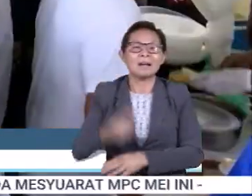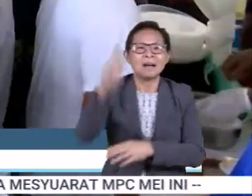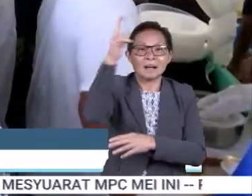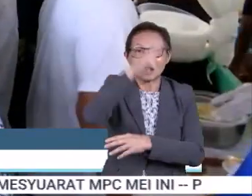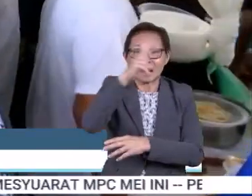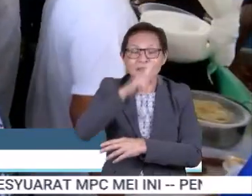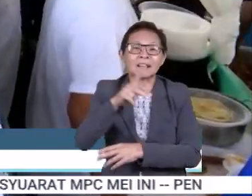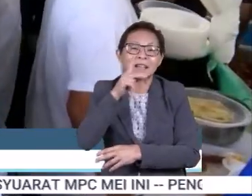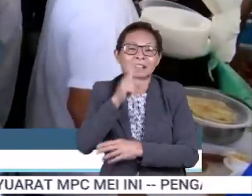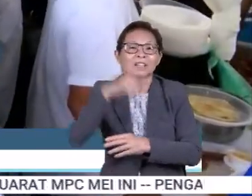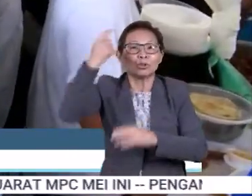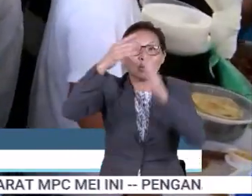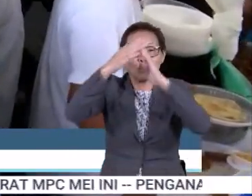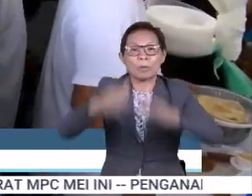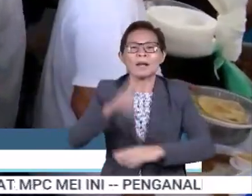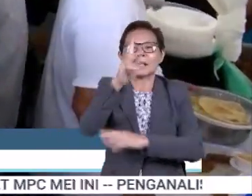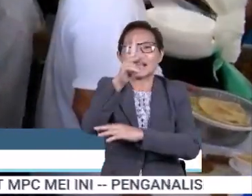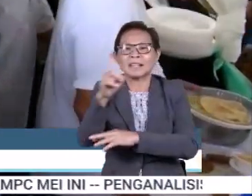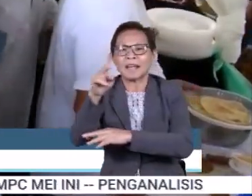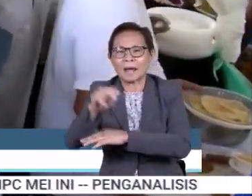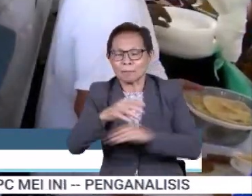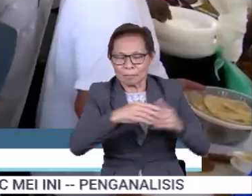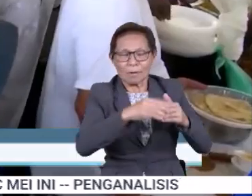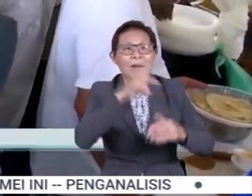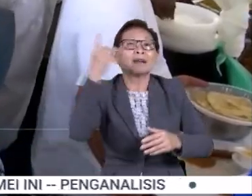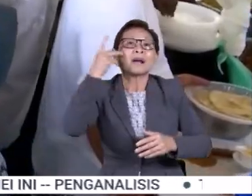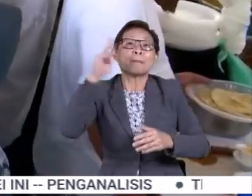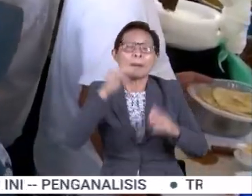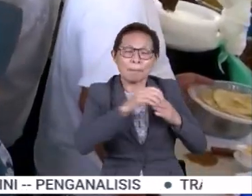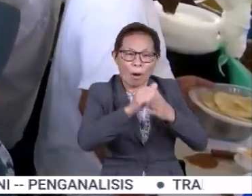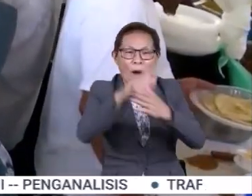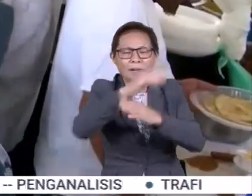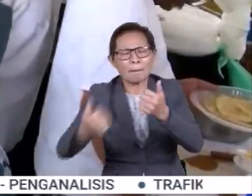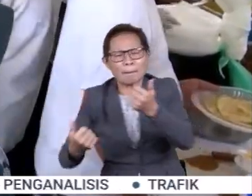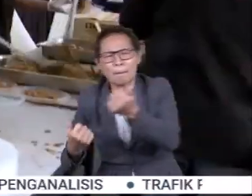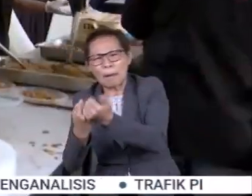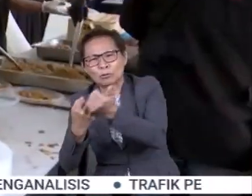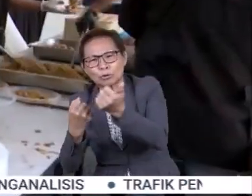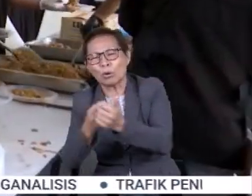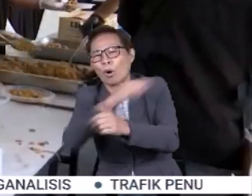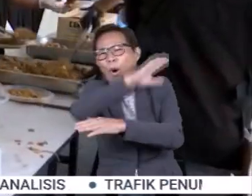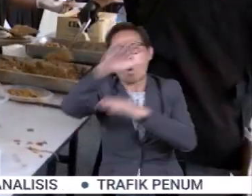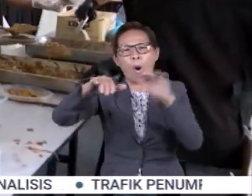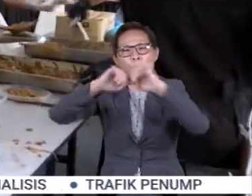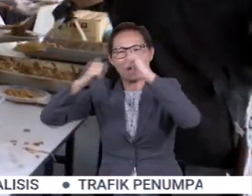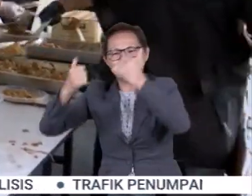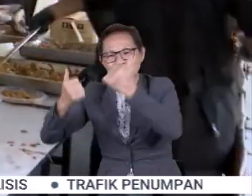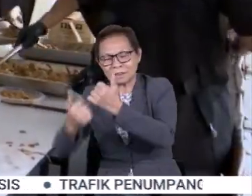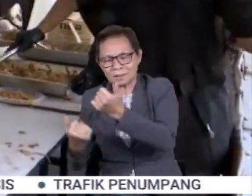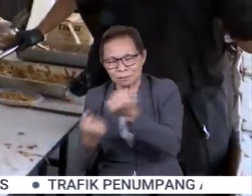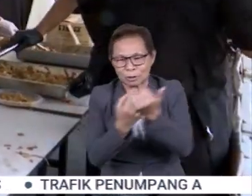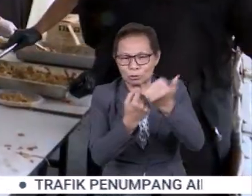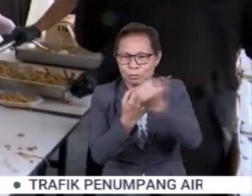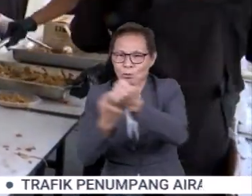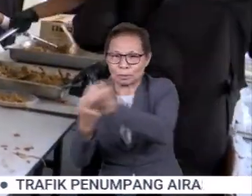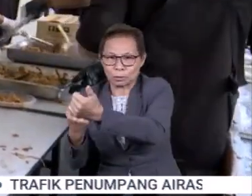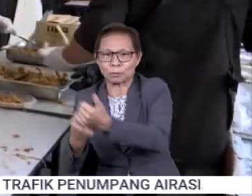rumah, Kementerian Dalam Negeri sebagai Kementerian Peneraju dan juga dibantu oleh semua agensi-agensi yang terlibat.